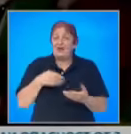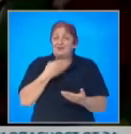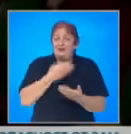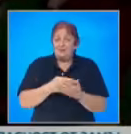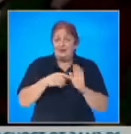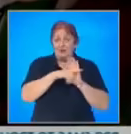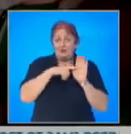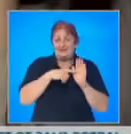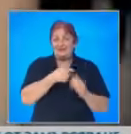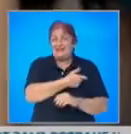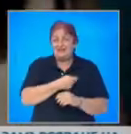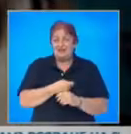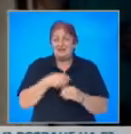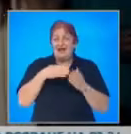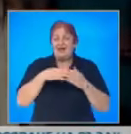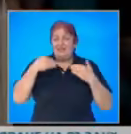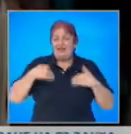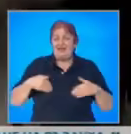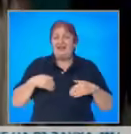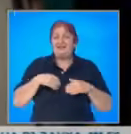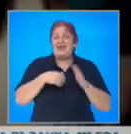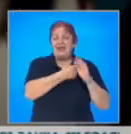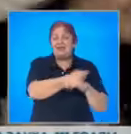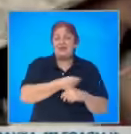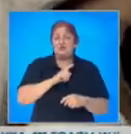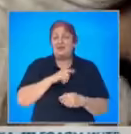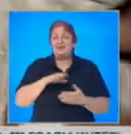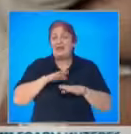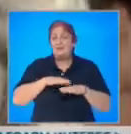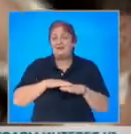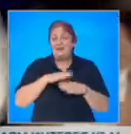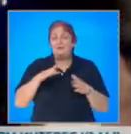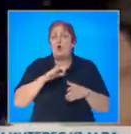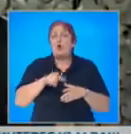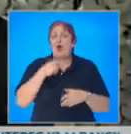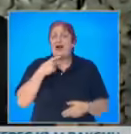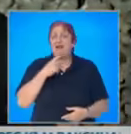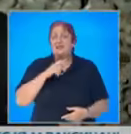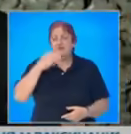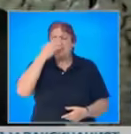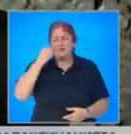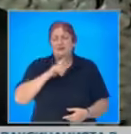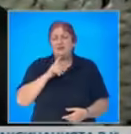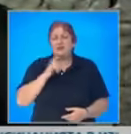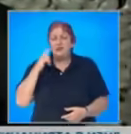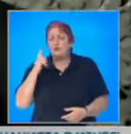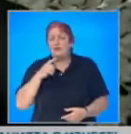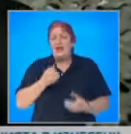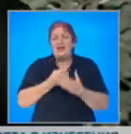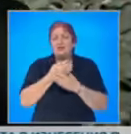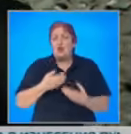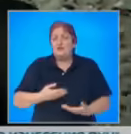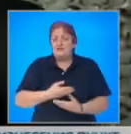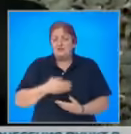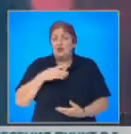представят отрицателен тест. Антигенните тестове не се признават. Много хора твърдят, че са забравили или че не са чували за новите